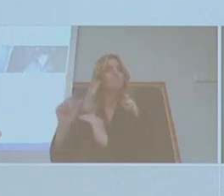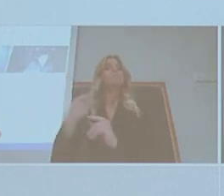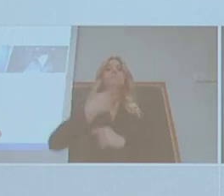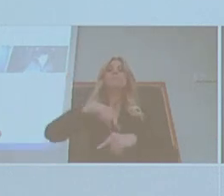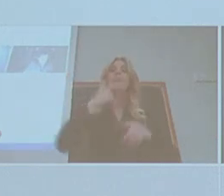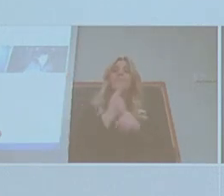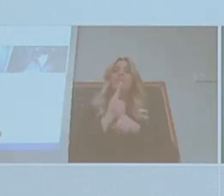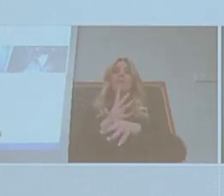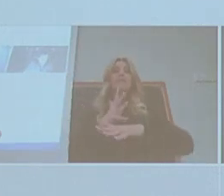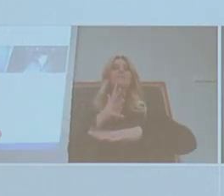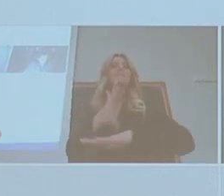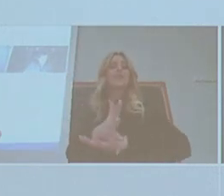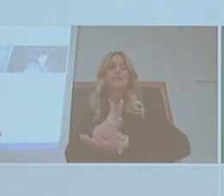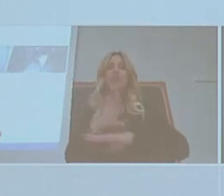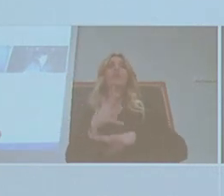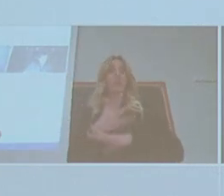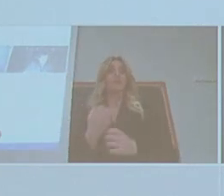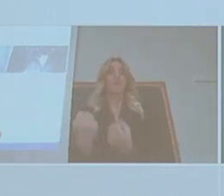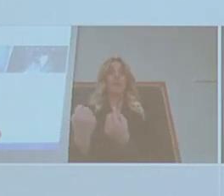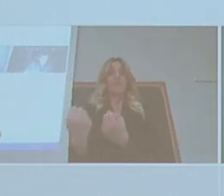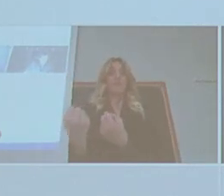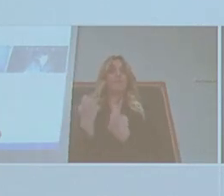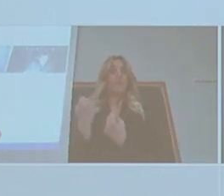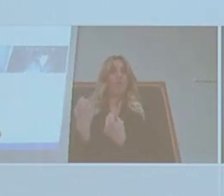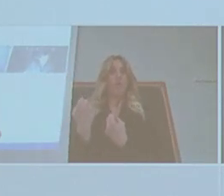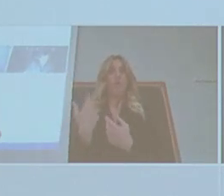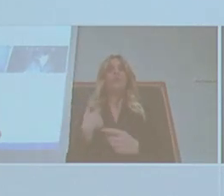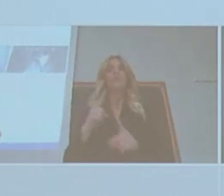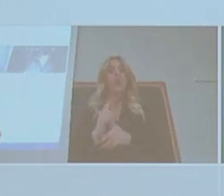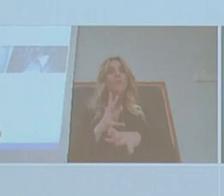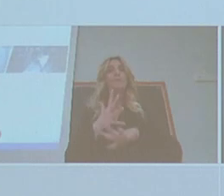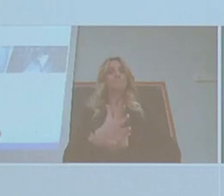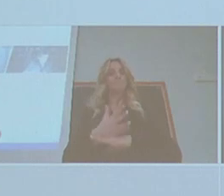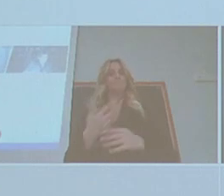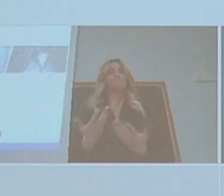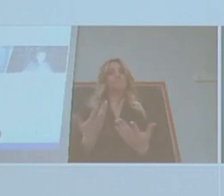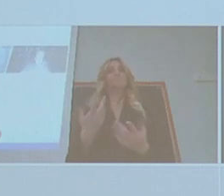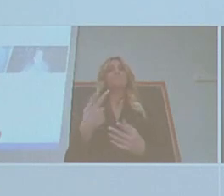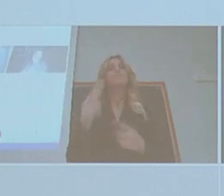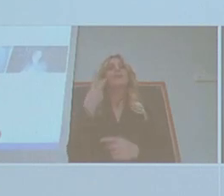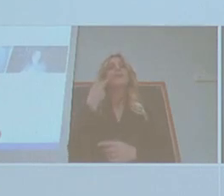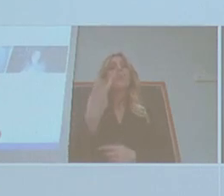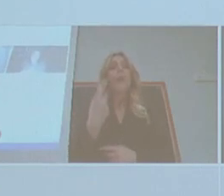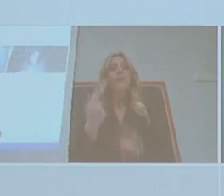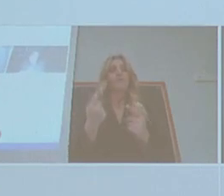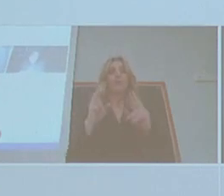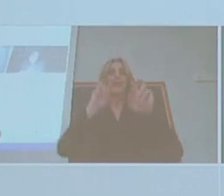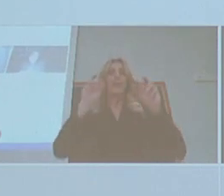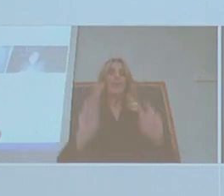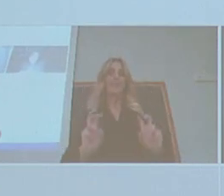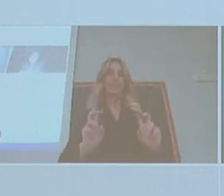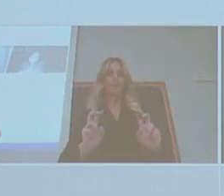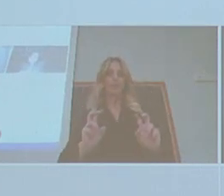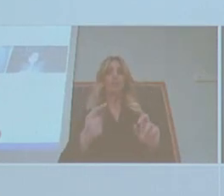bisognerà intervenire in modo forte, in modo sostanziale, sul settore dell'energia. Da